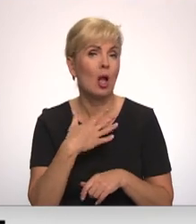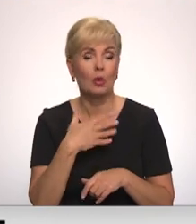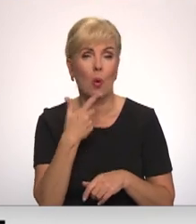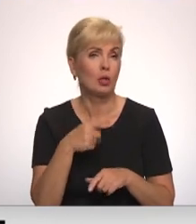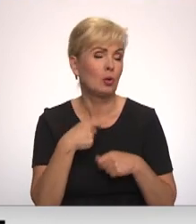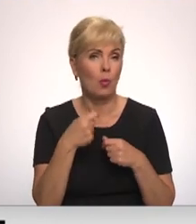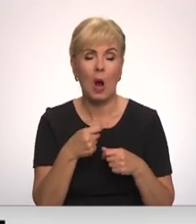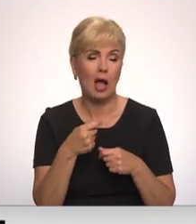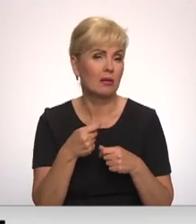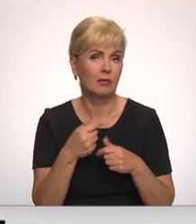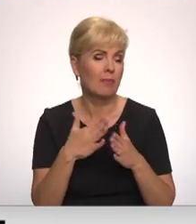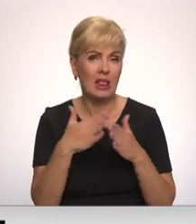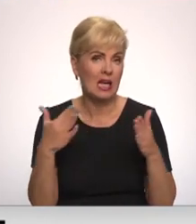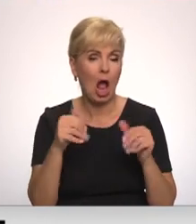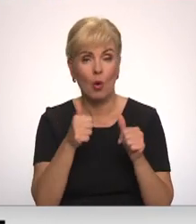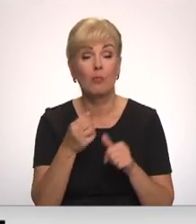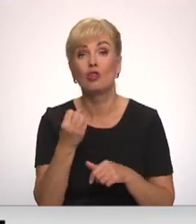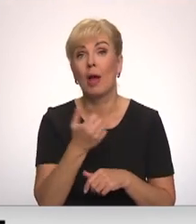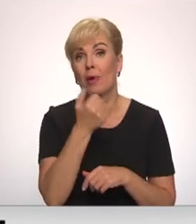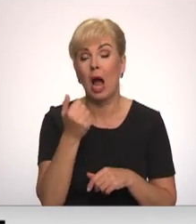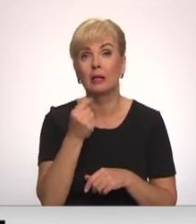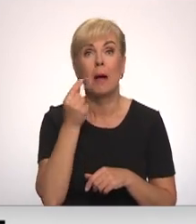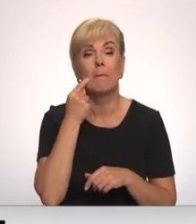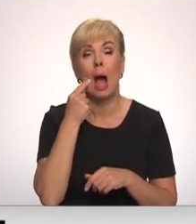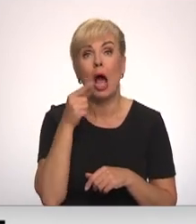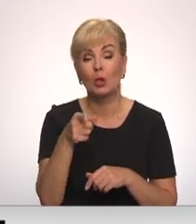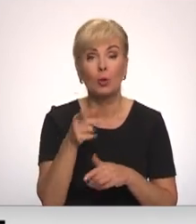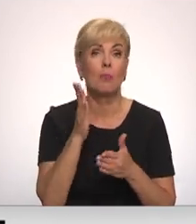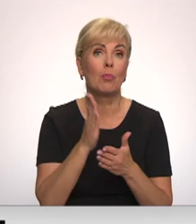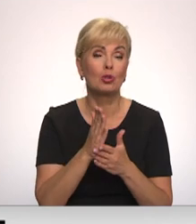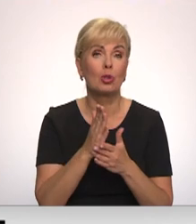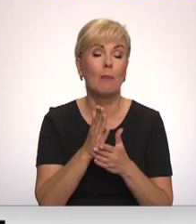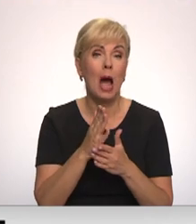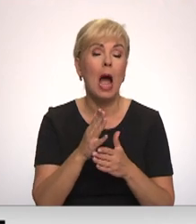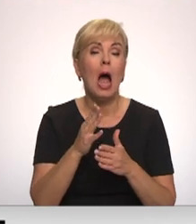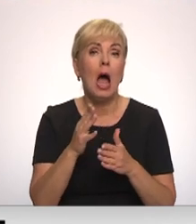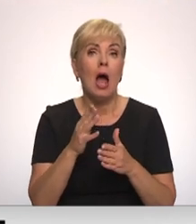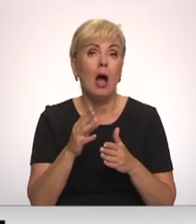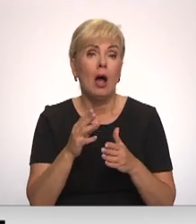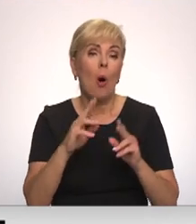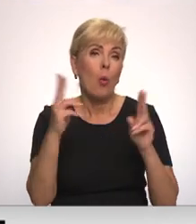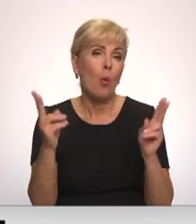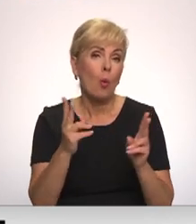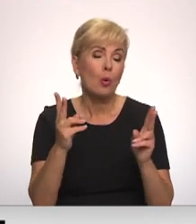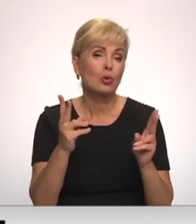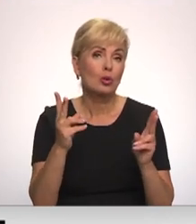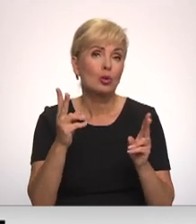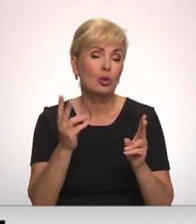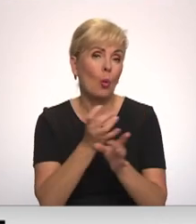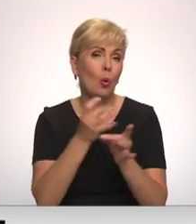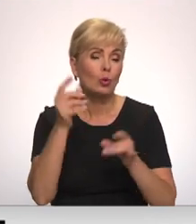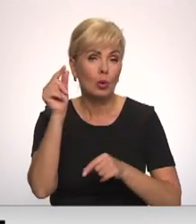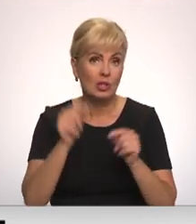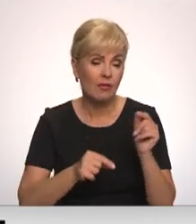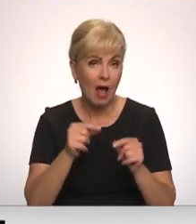lielu lomu. Šis ir jau 14. Gads, kad Madonas pusē notiek ugunskultūra festivāls, kā atgādinājums par uguns filozofisko, mitoloģisko